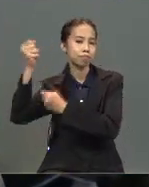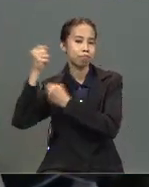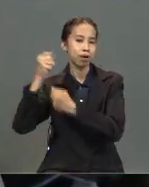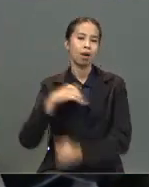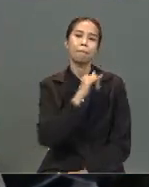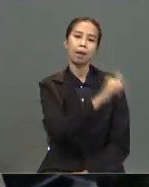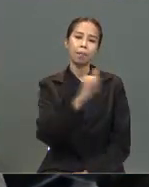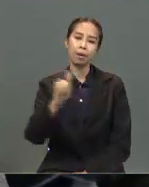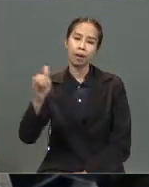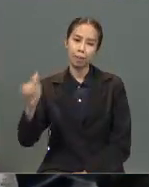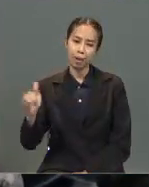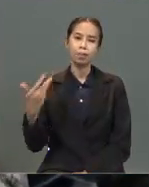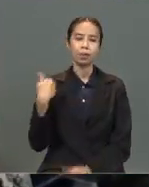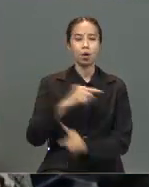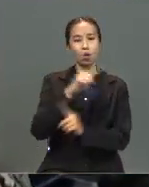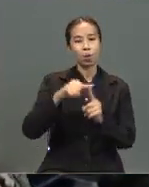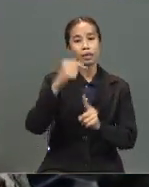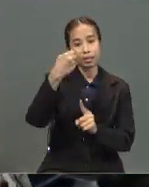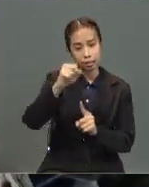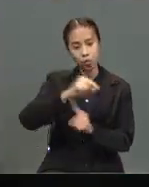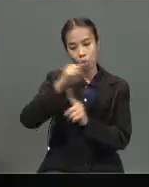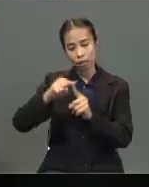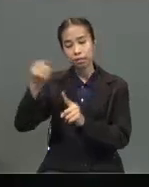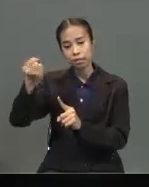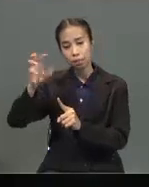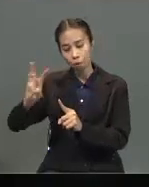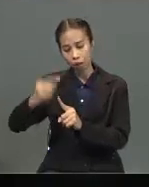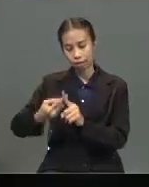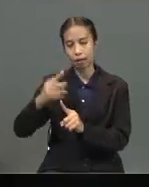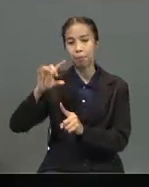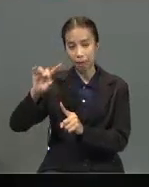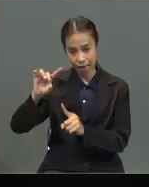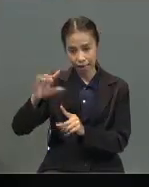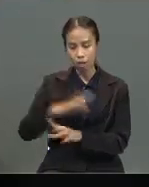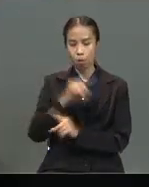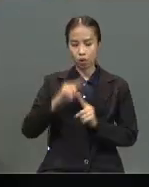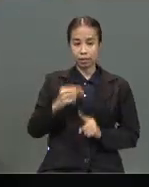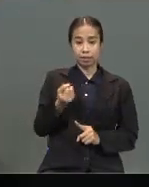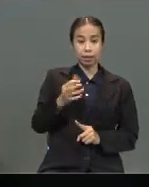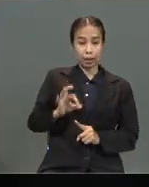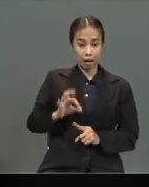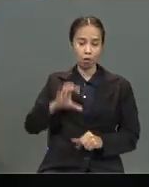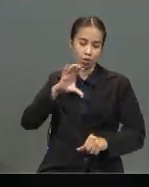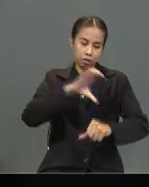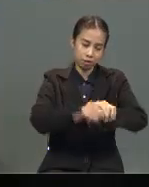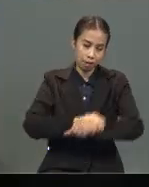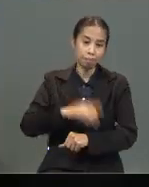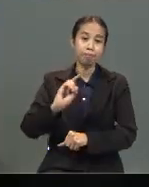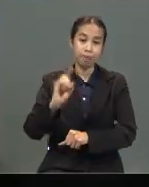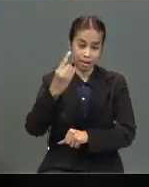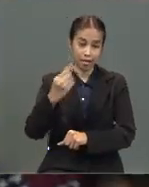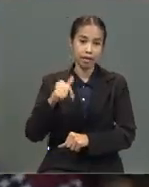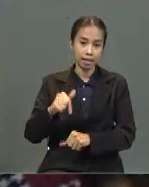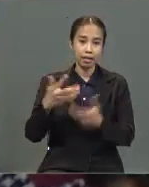เวทีนะครับหลักๆคือวันที่ 10และ 16สิงหาคมก็ถูกจะพูดอีกครั้งในวันที่ 19สิงหาคมนำตัวไปฝากขังที่ศาลจังหวัด